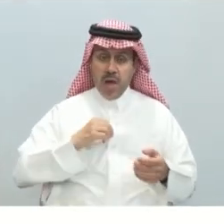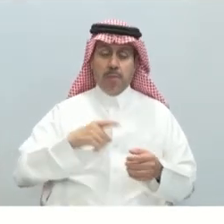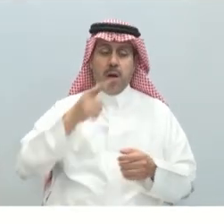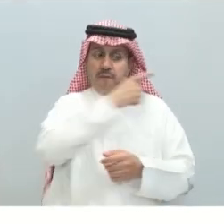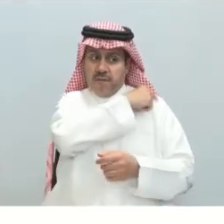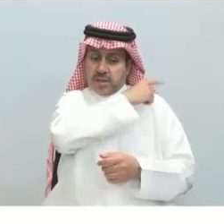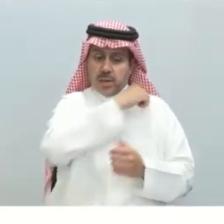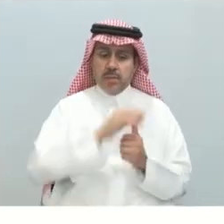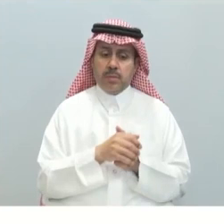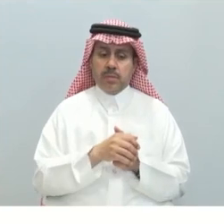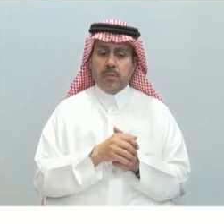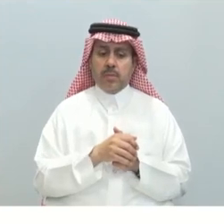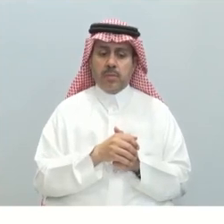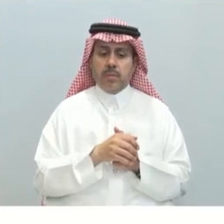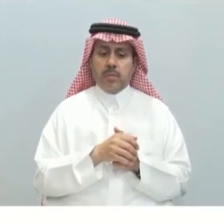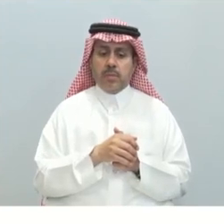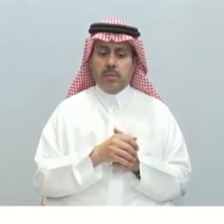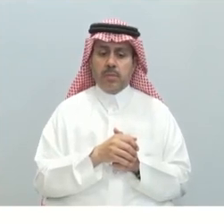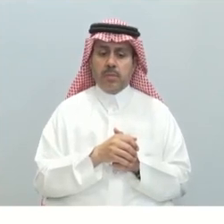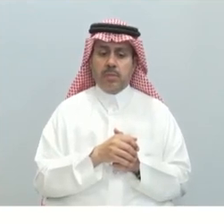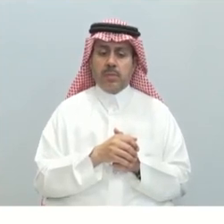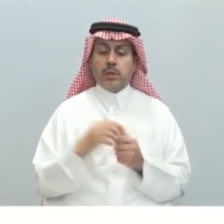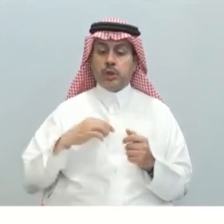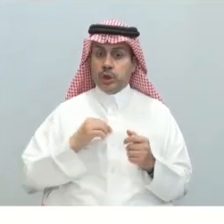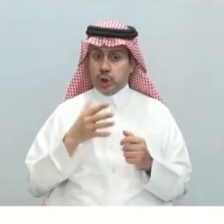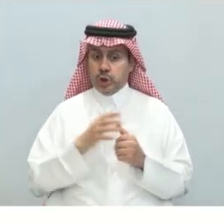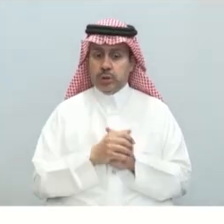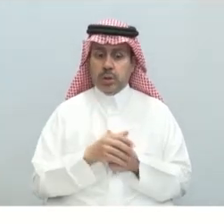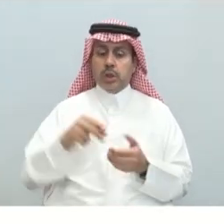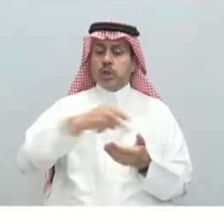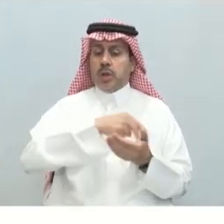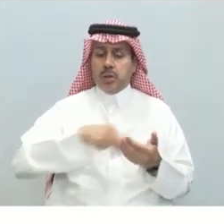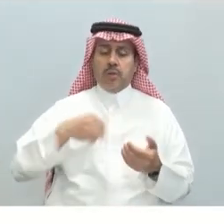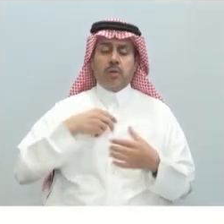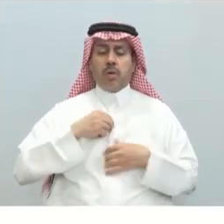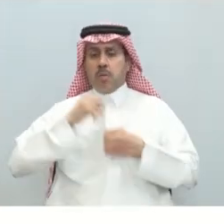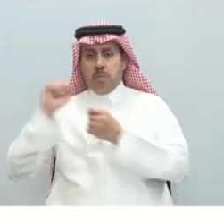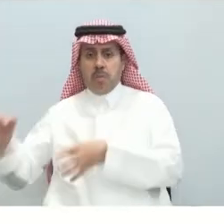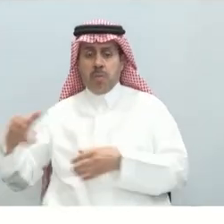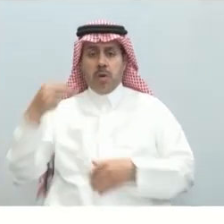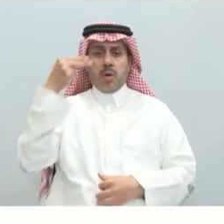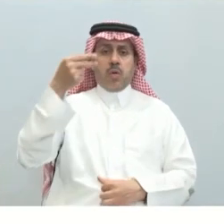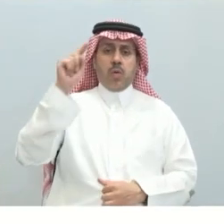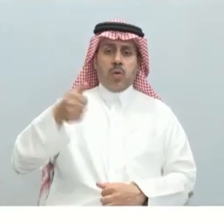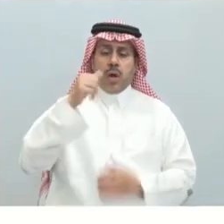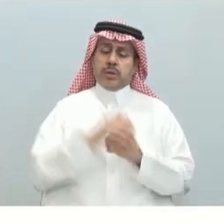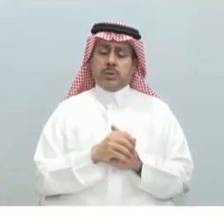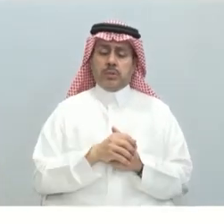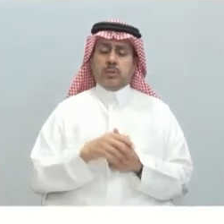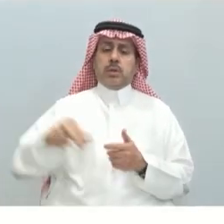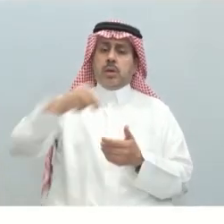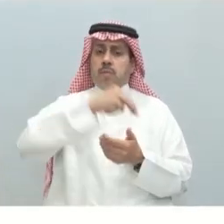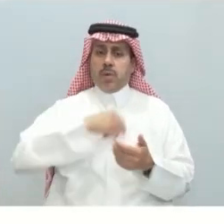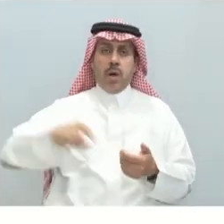لم يجدوا جديدا طافوا بالبيت عراه وزعموا ان